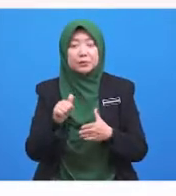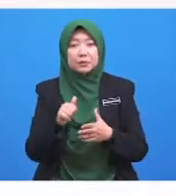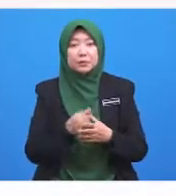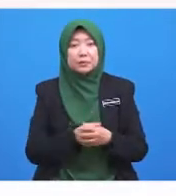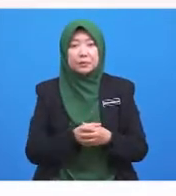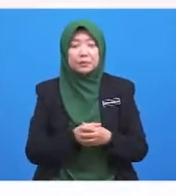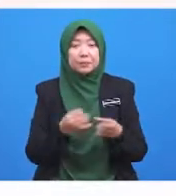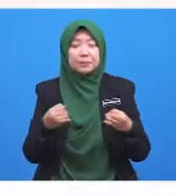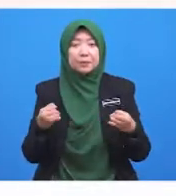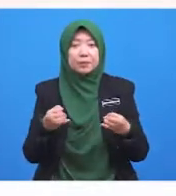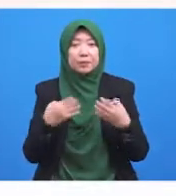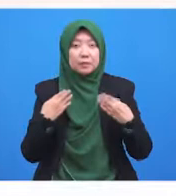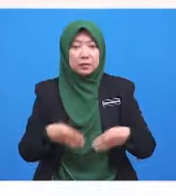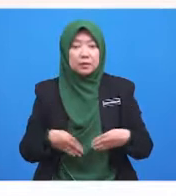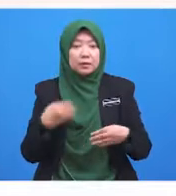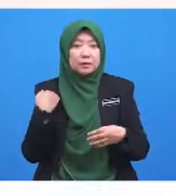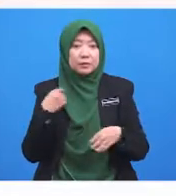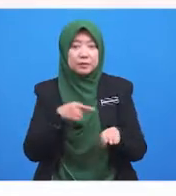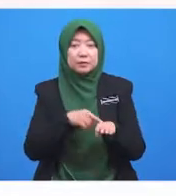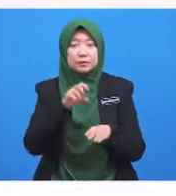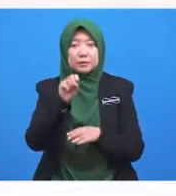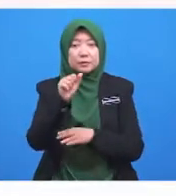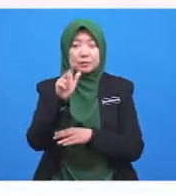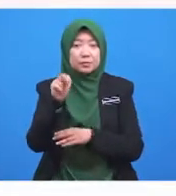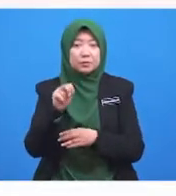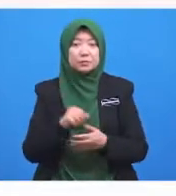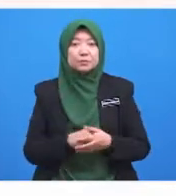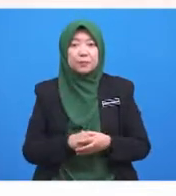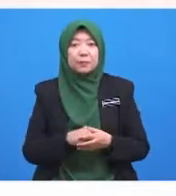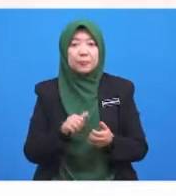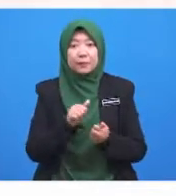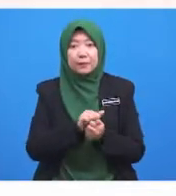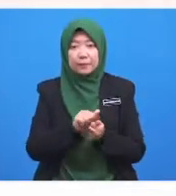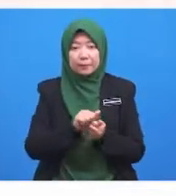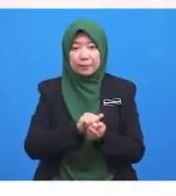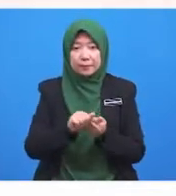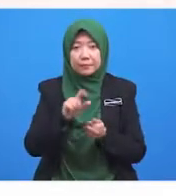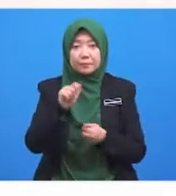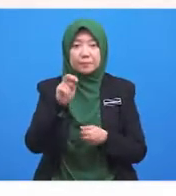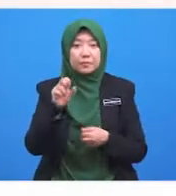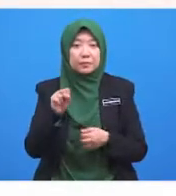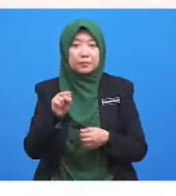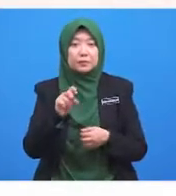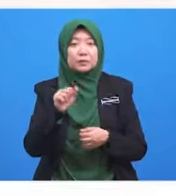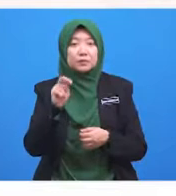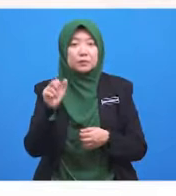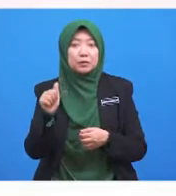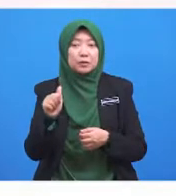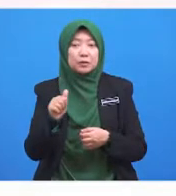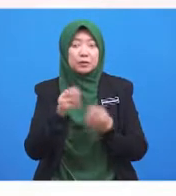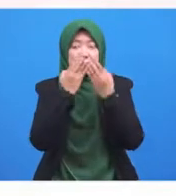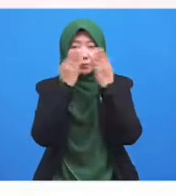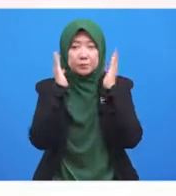badan yang ditawarkan di salon. Scrub, tangas, sauna,